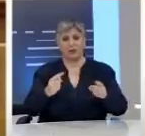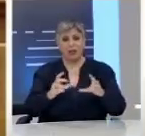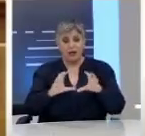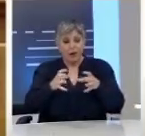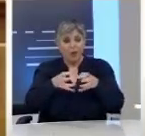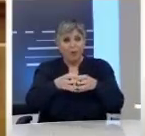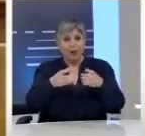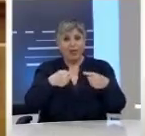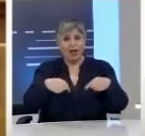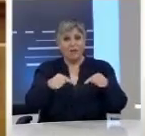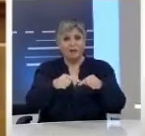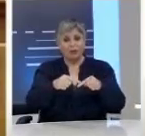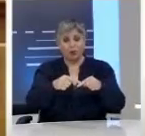ετών?